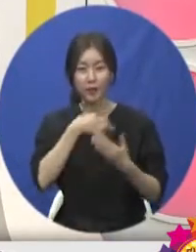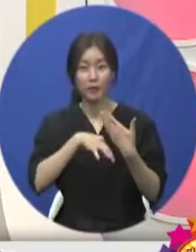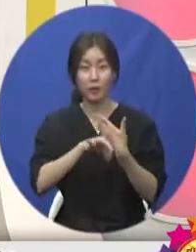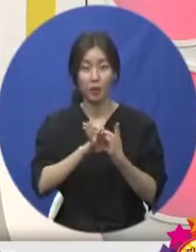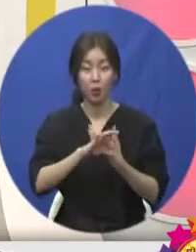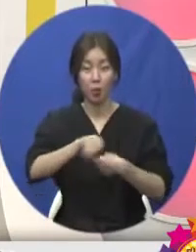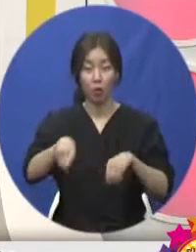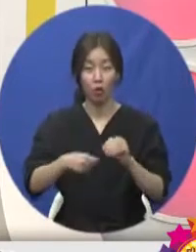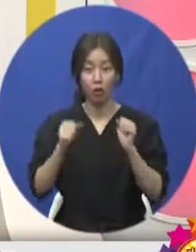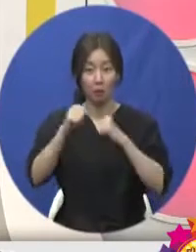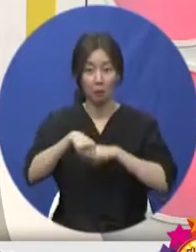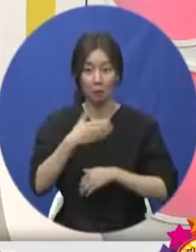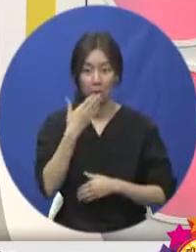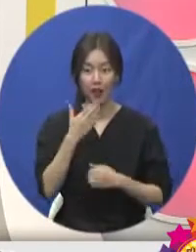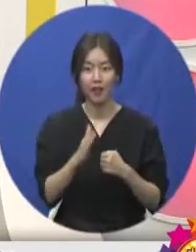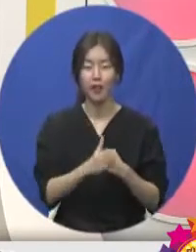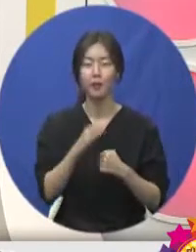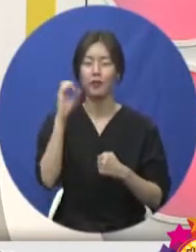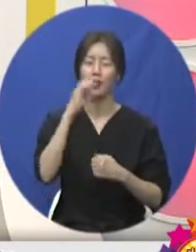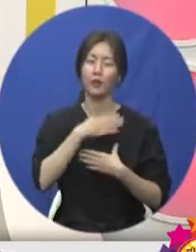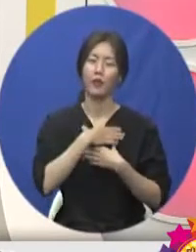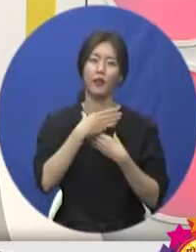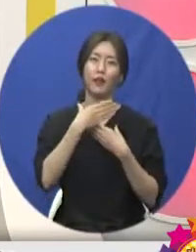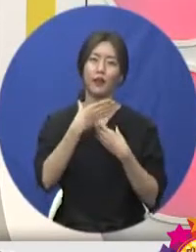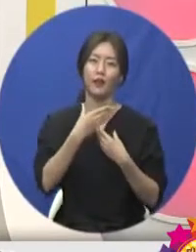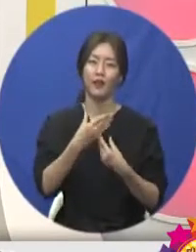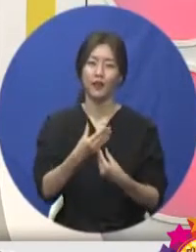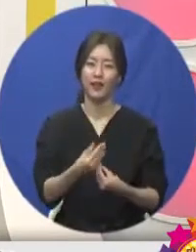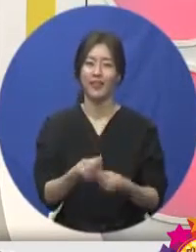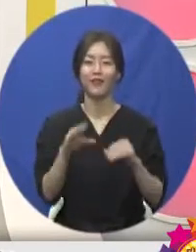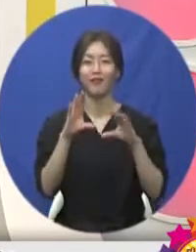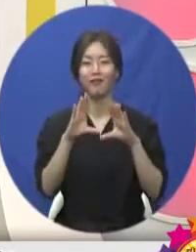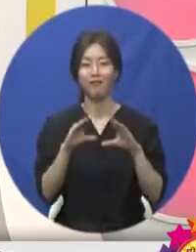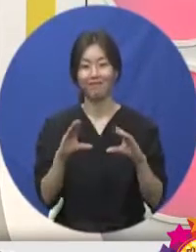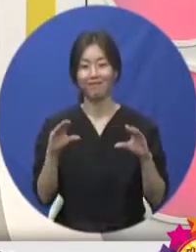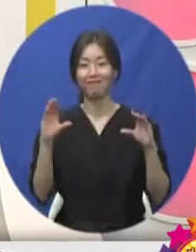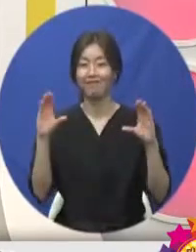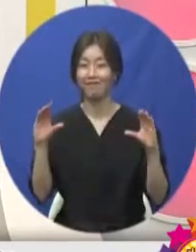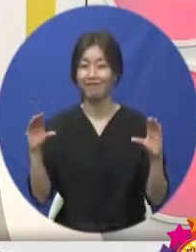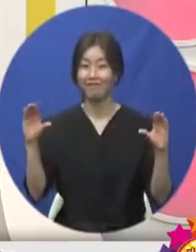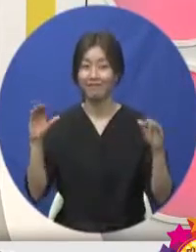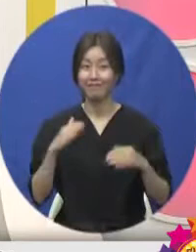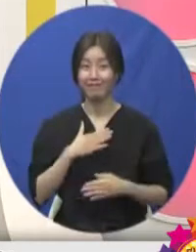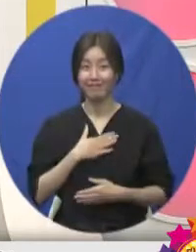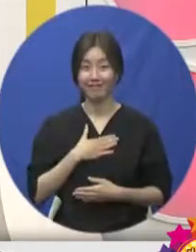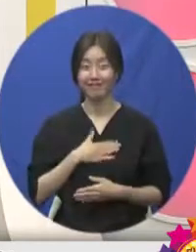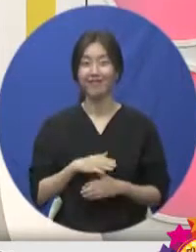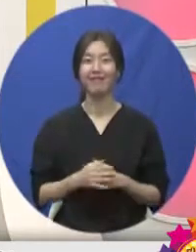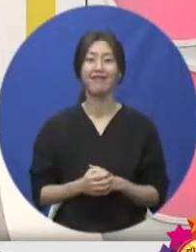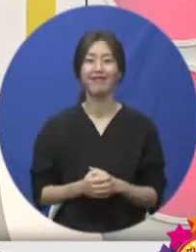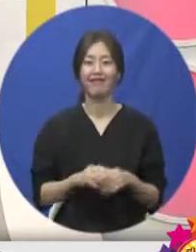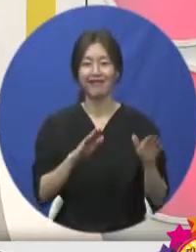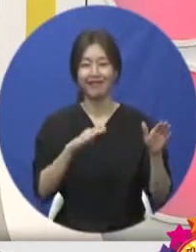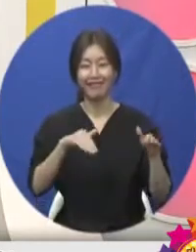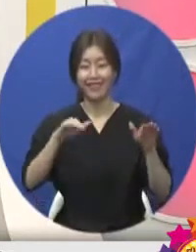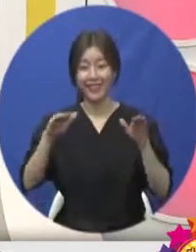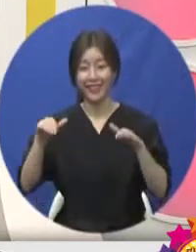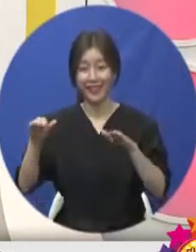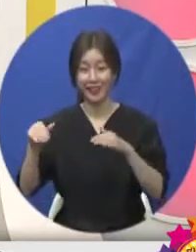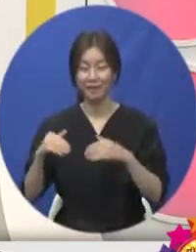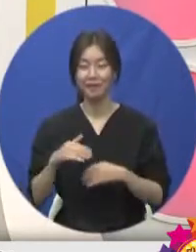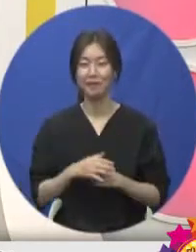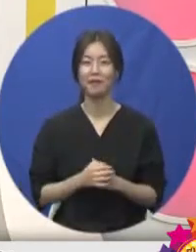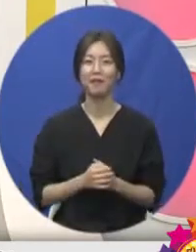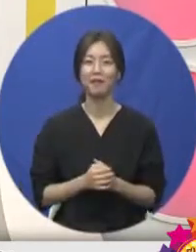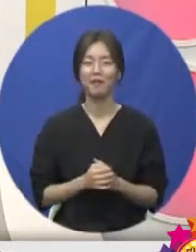안 되는 거예요, 어머니. 그냥 네. 편안하게 그냥 부드럽게 그냥요. 파도 치듯이 아유, 이렇게 살랑살랑 네. 살랑 부르시면 잘